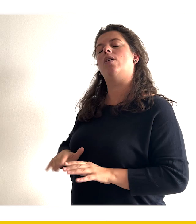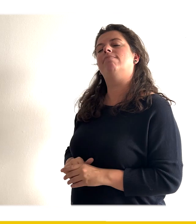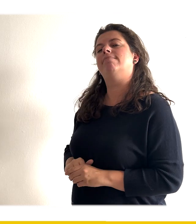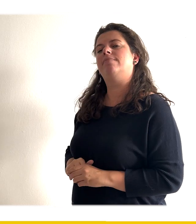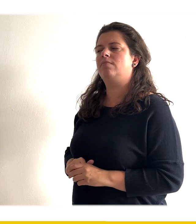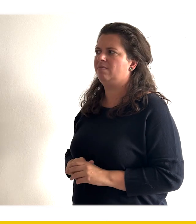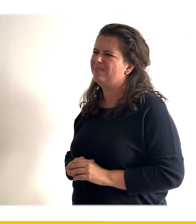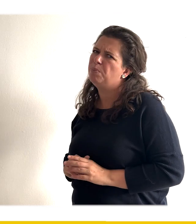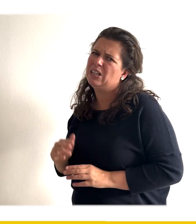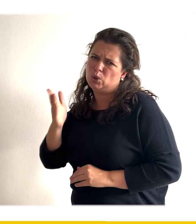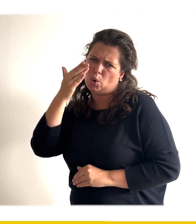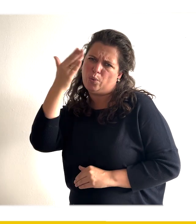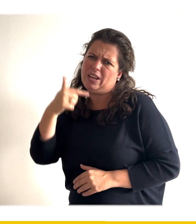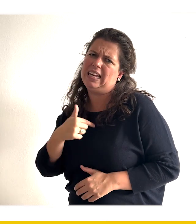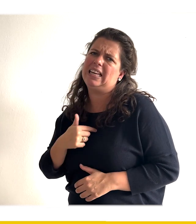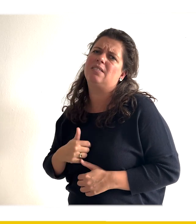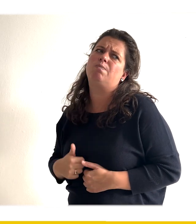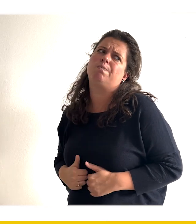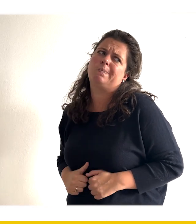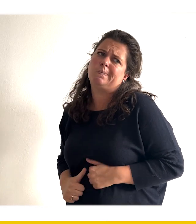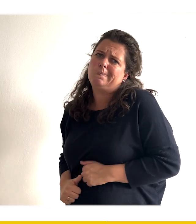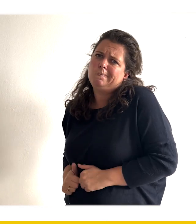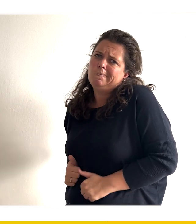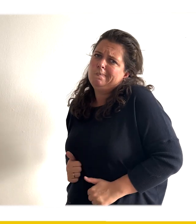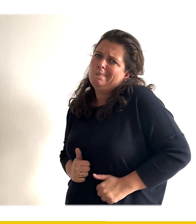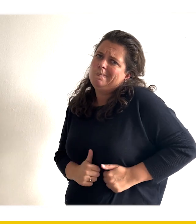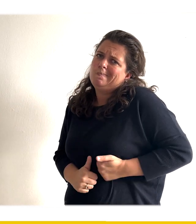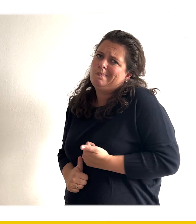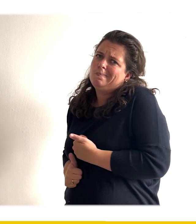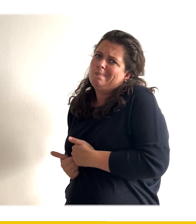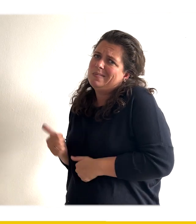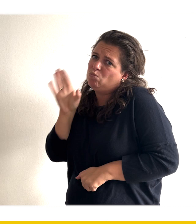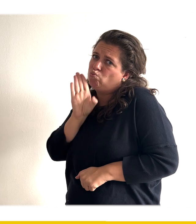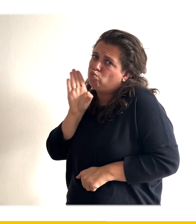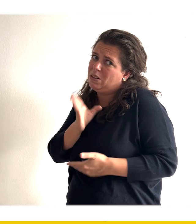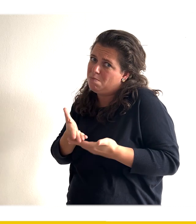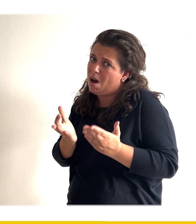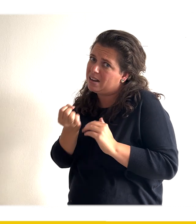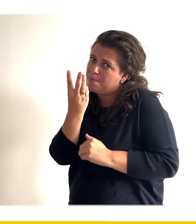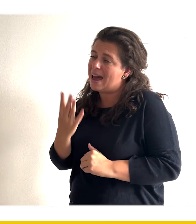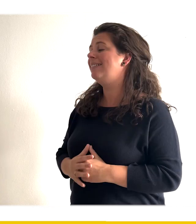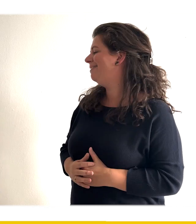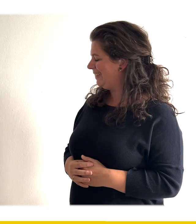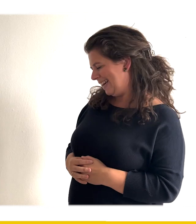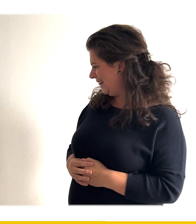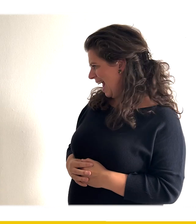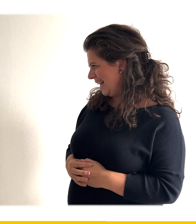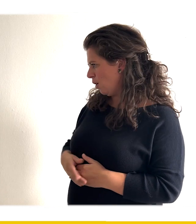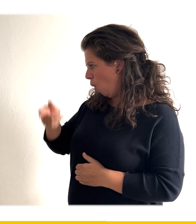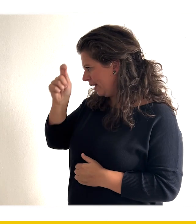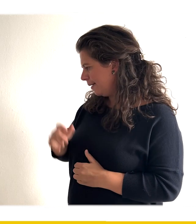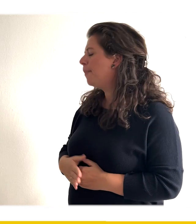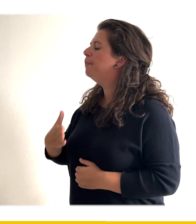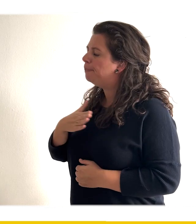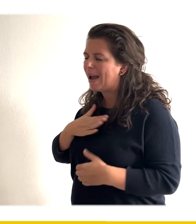Sophie, ik heb echt een beetje een lekker trek gekregen. Mag ik een paar chipjes doen? Nee, Olly. Dat zijn mijn chipjes. En ik heb ze